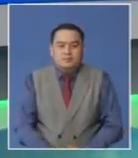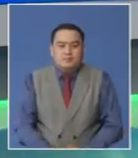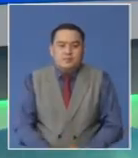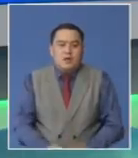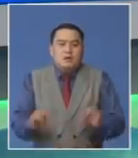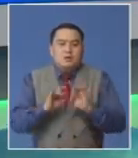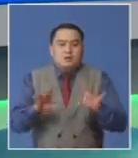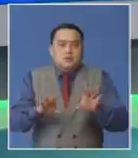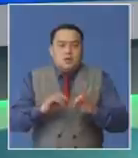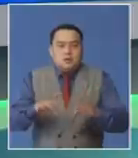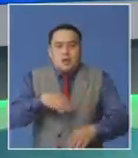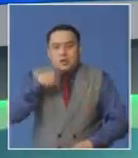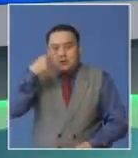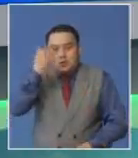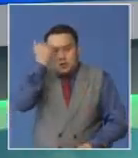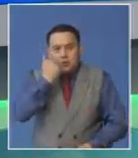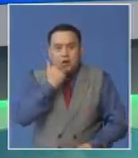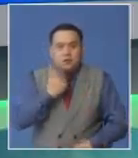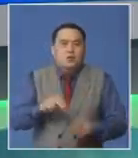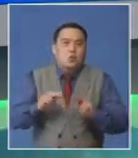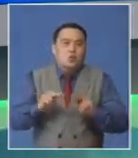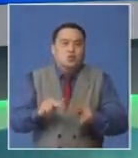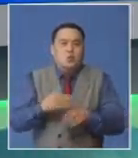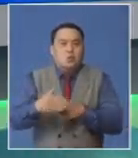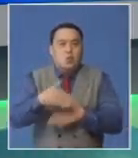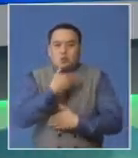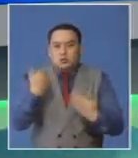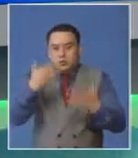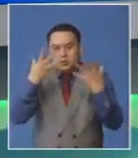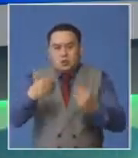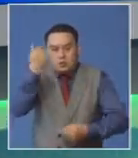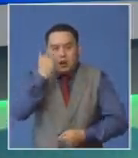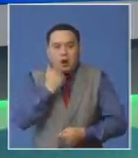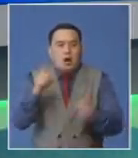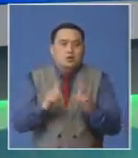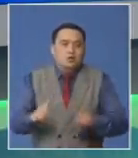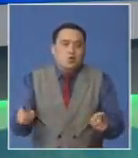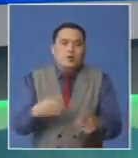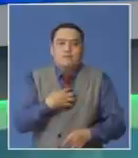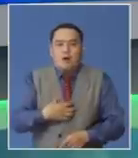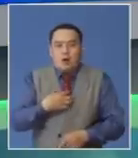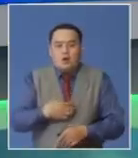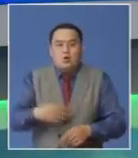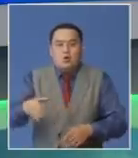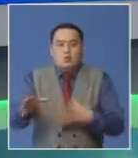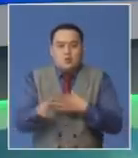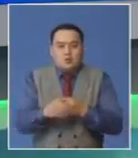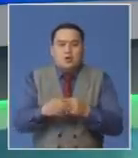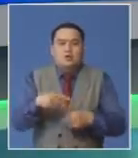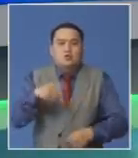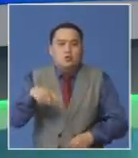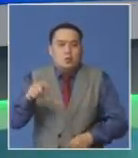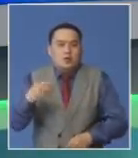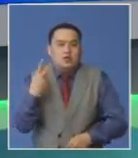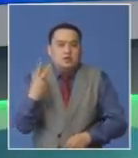сказать спасибо своим учителям никогда не поздно в день благодарности это делать особенно актуально и уместно ученики